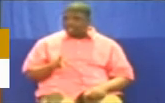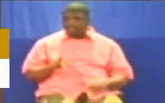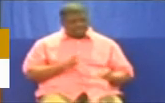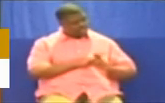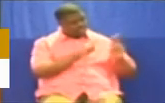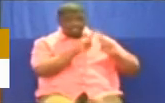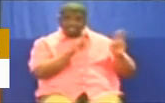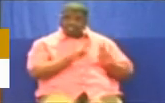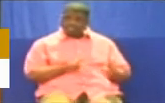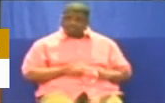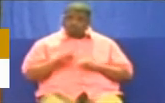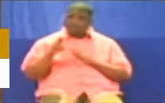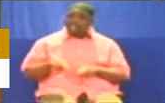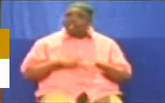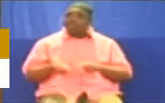international agreements.